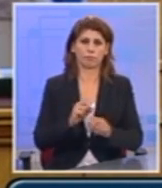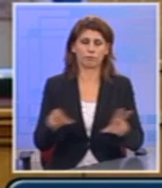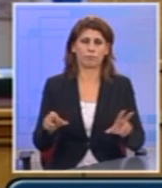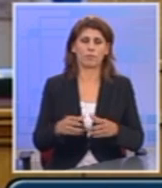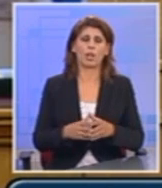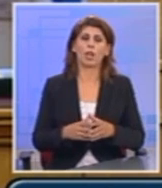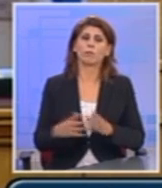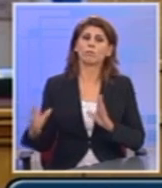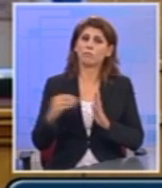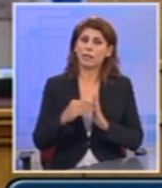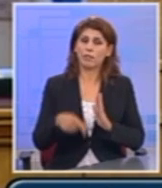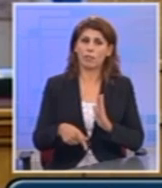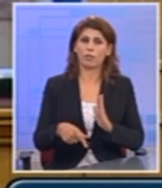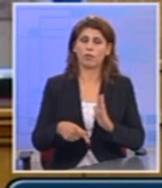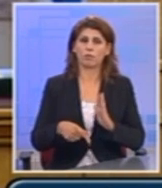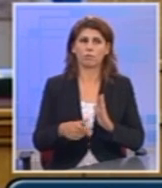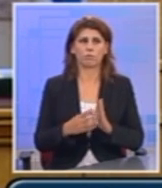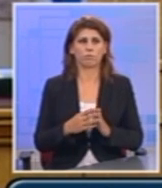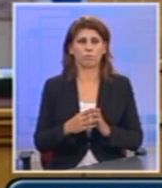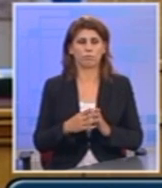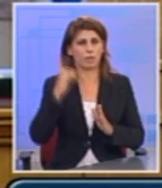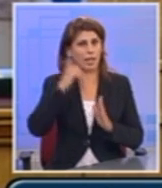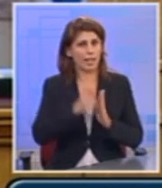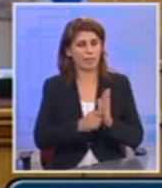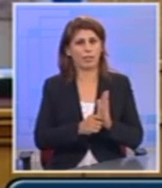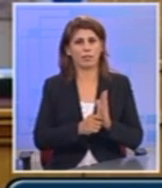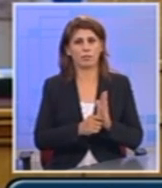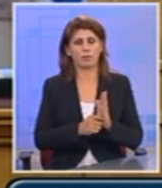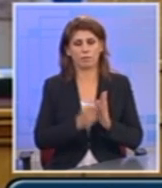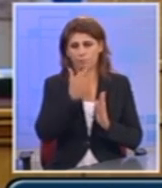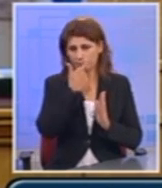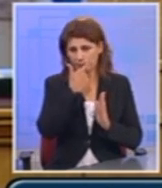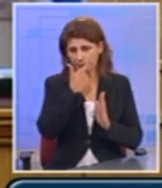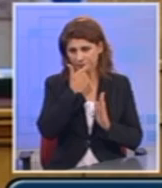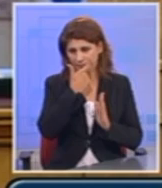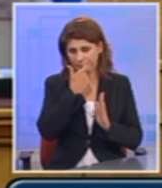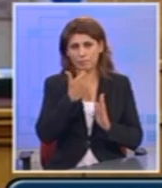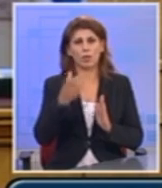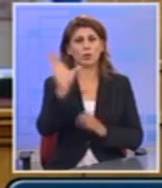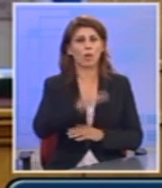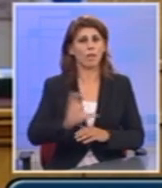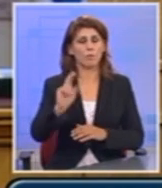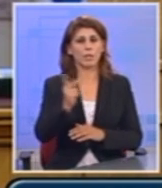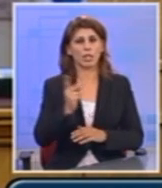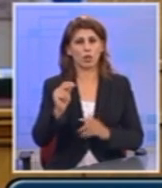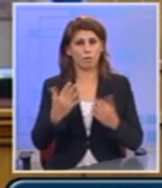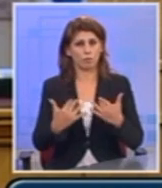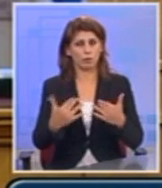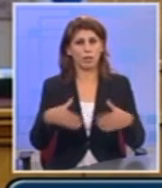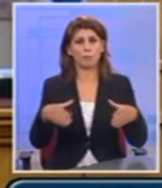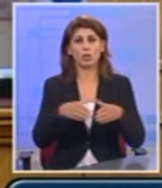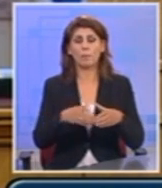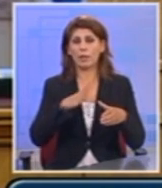περιλαμβάνονται σε αυτά ο εκθέσεις του ευρωπαϊκού κοινοβουλίου η επιτροπή